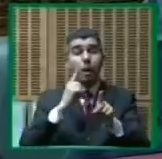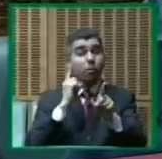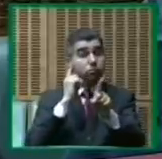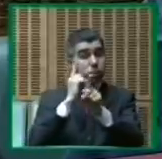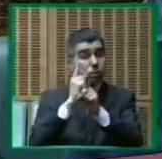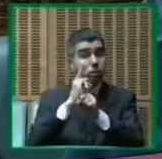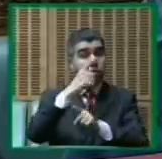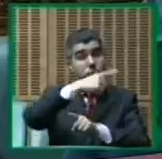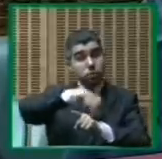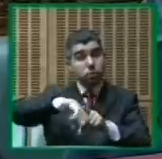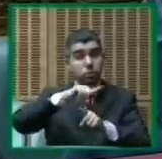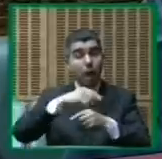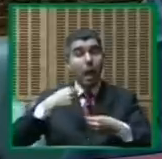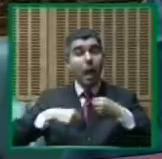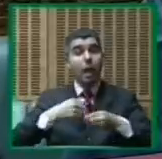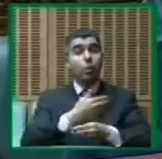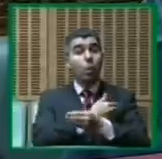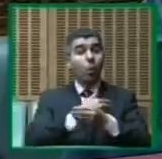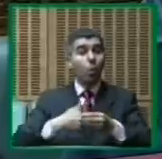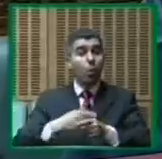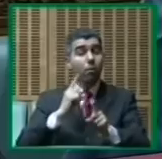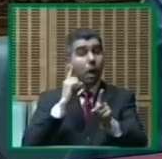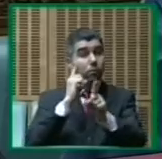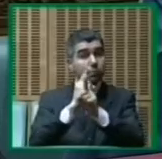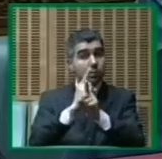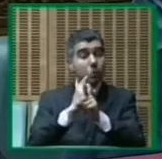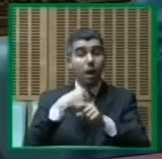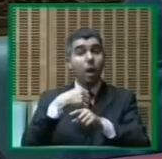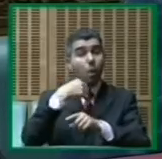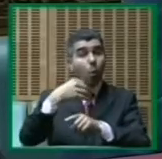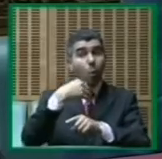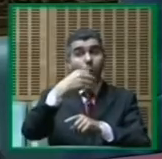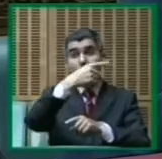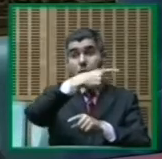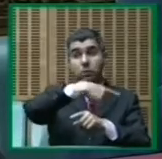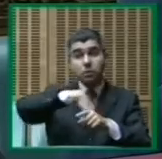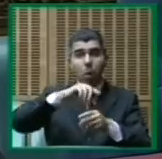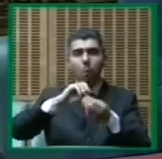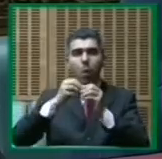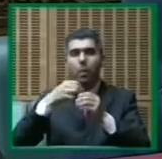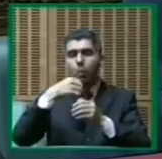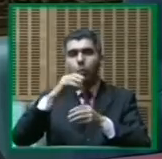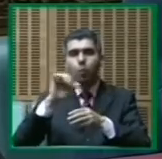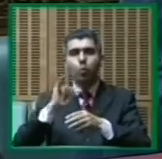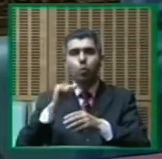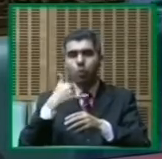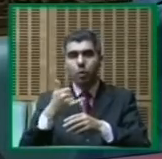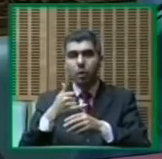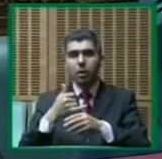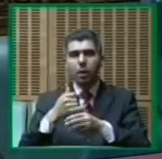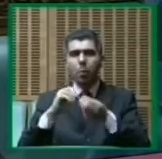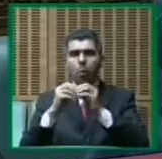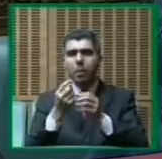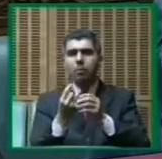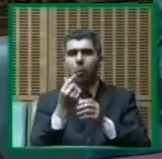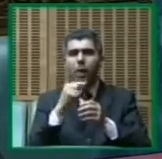الحكومه وكنعرفوا النزاهه ديالو في هذا الموضوع. شنو هو هذا المشكل؟ مشكل بسيط، كاينه واحد النوع